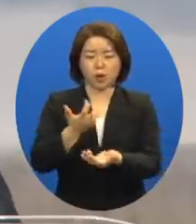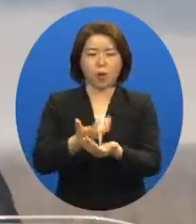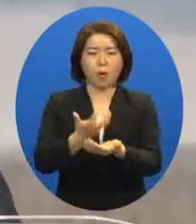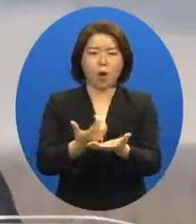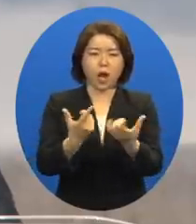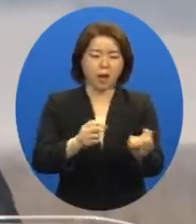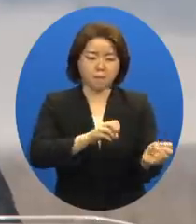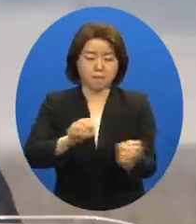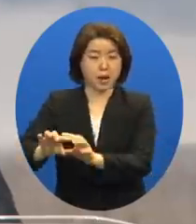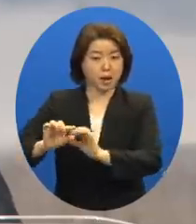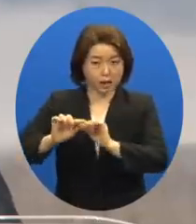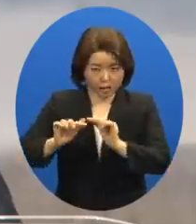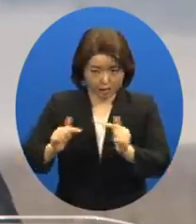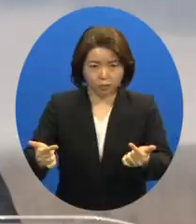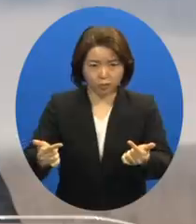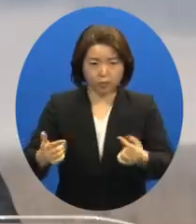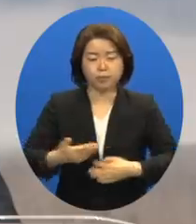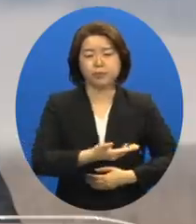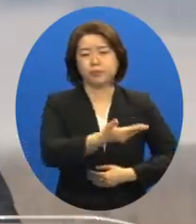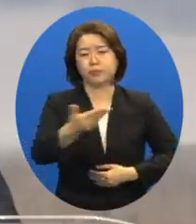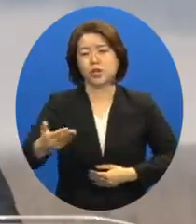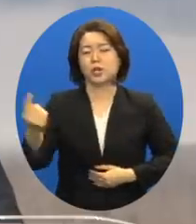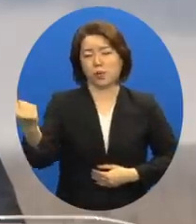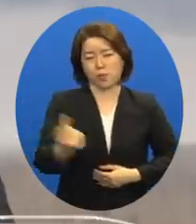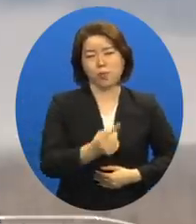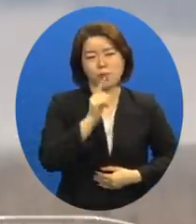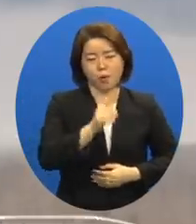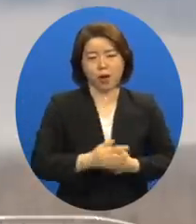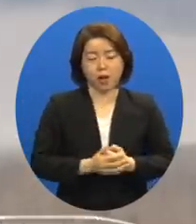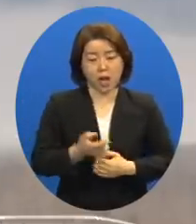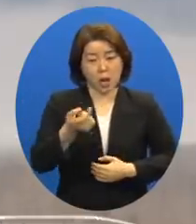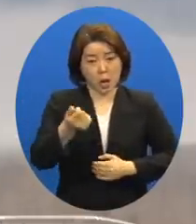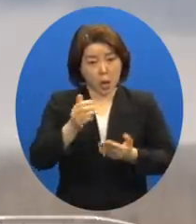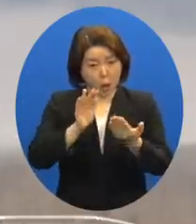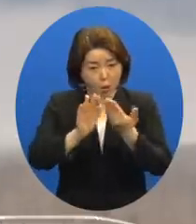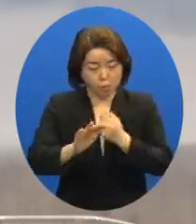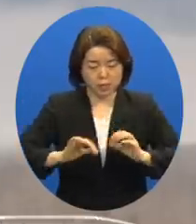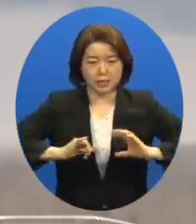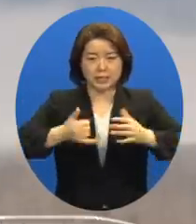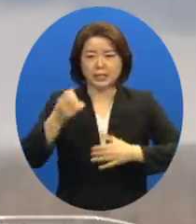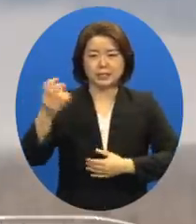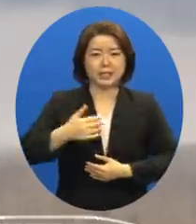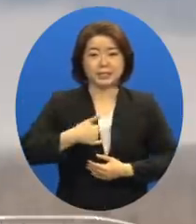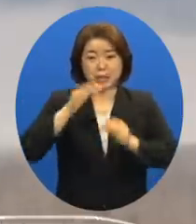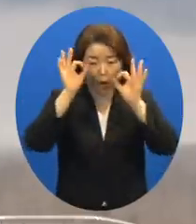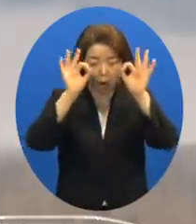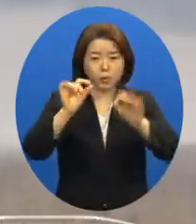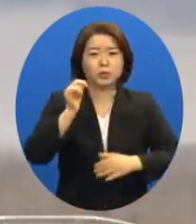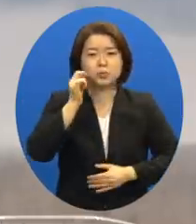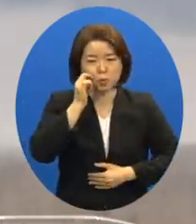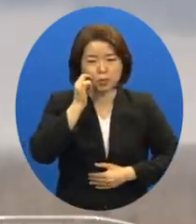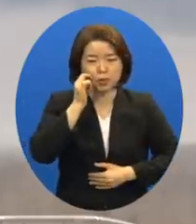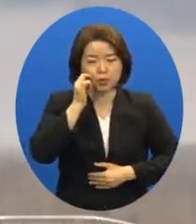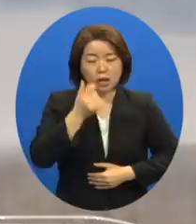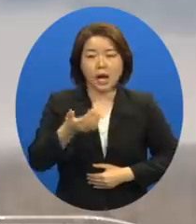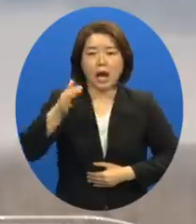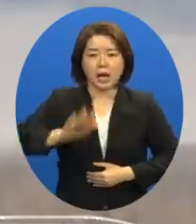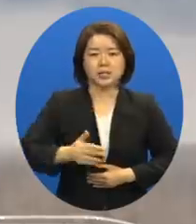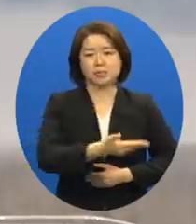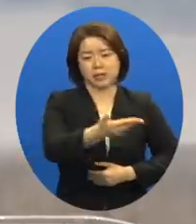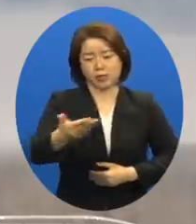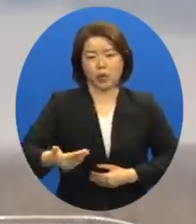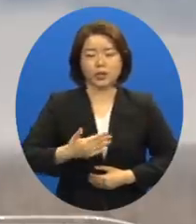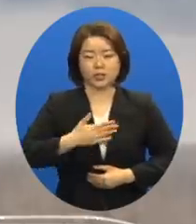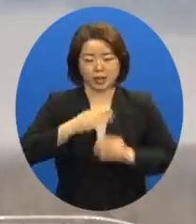같이 버려두지 아니하고 너에게로 오리라. 조금 있으면 세상은 다시 나를 보지 못할 것이로되 너희는